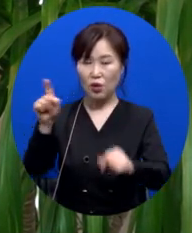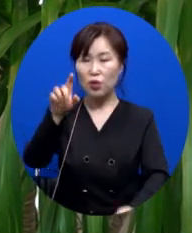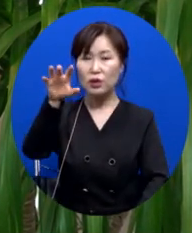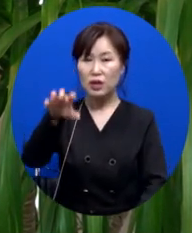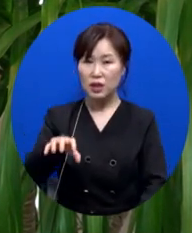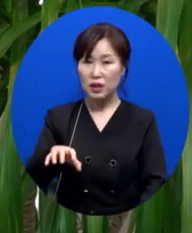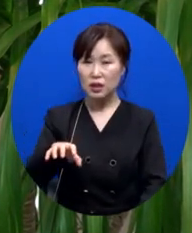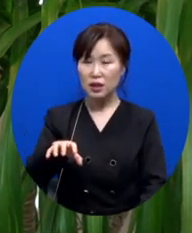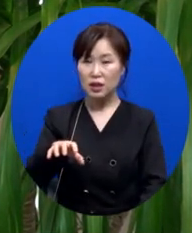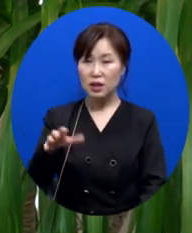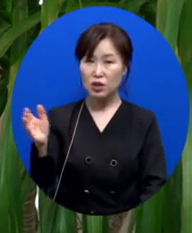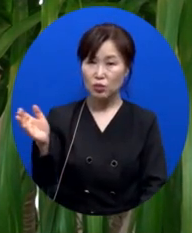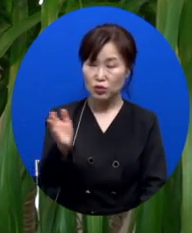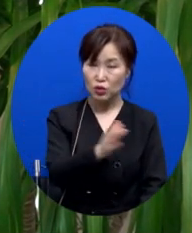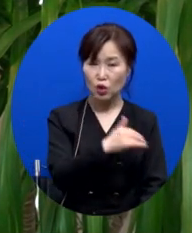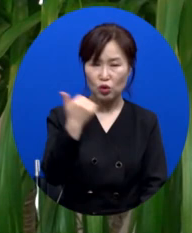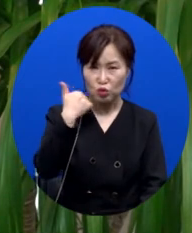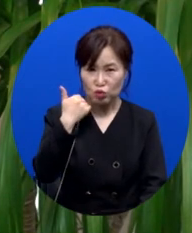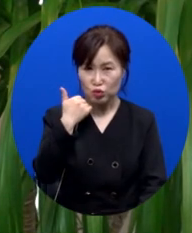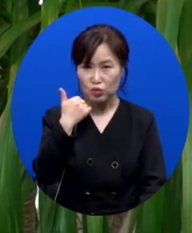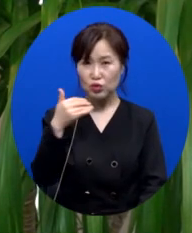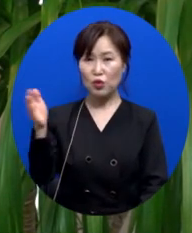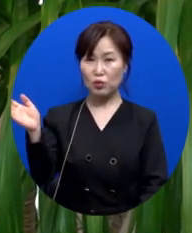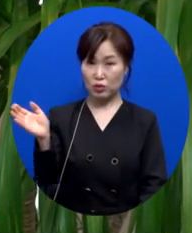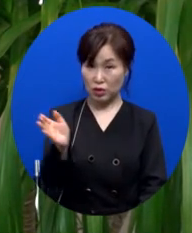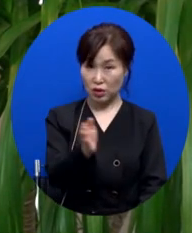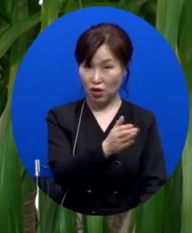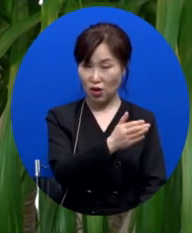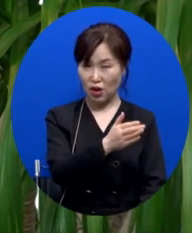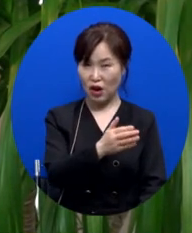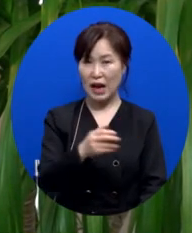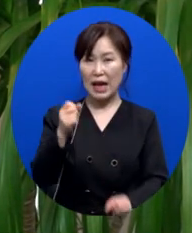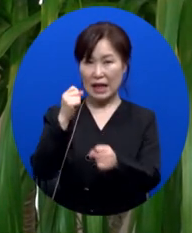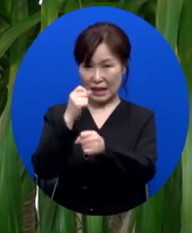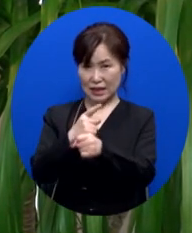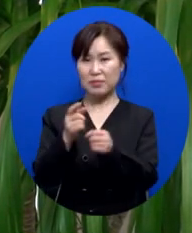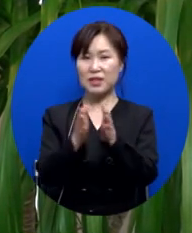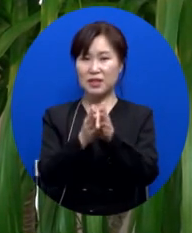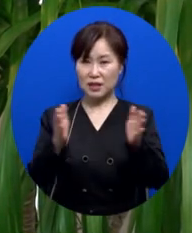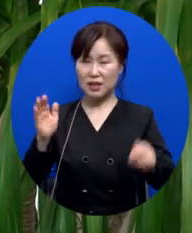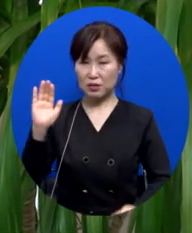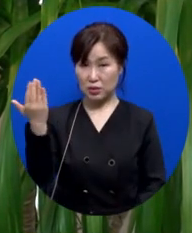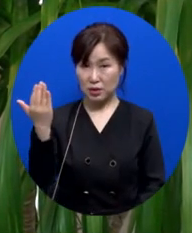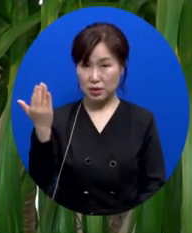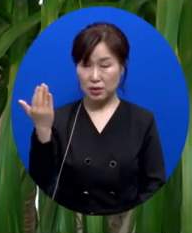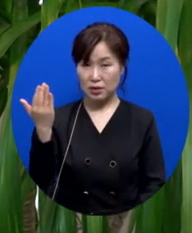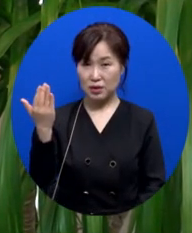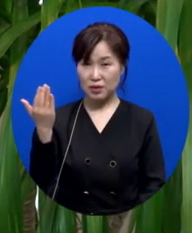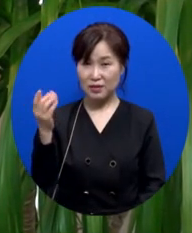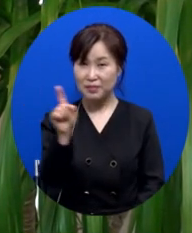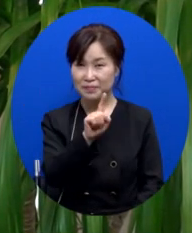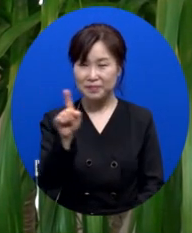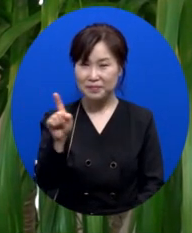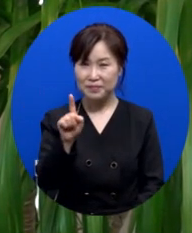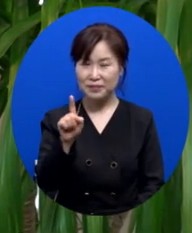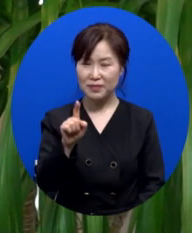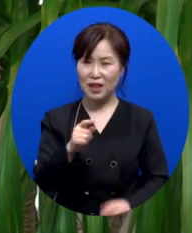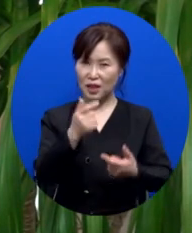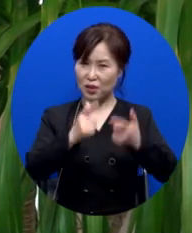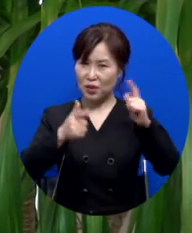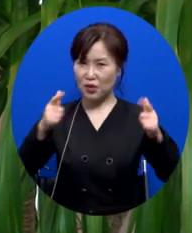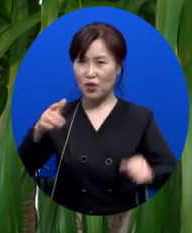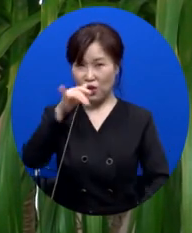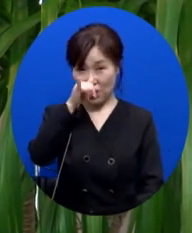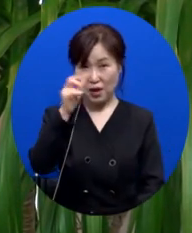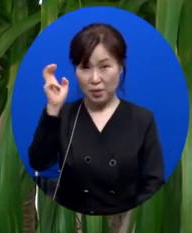또 누구 에서 부터인가 에는 아마 시작되고 있을 것입니다 그게 어떤 것일까요 여러가지가 있겠습니다만